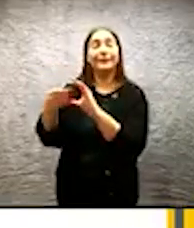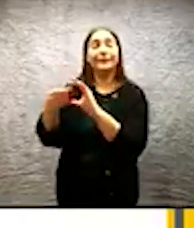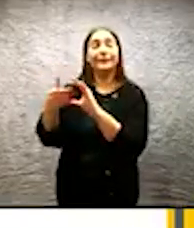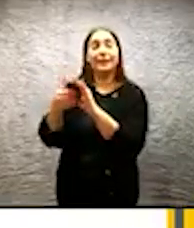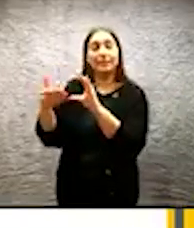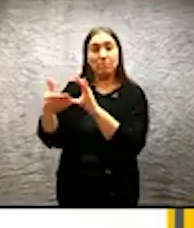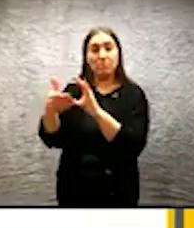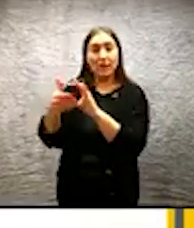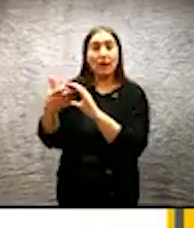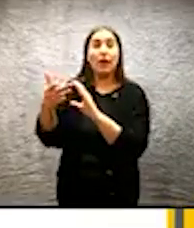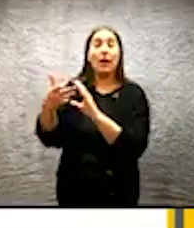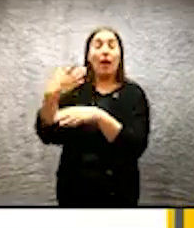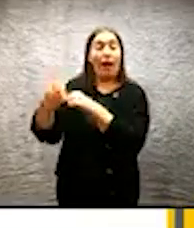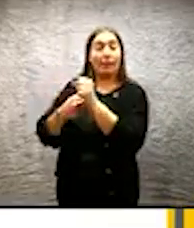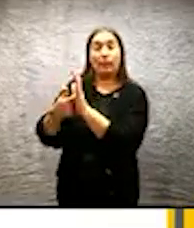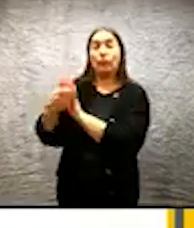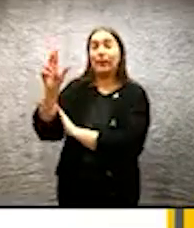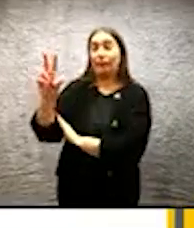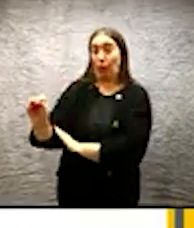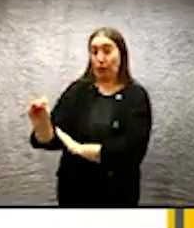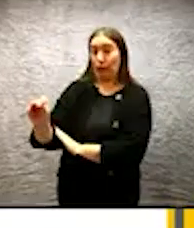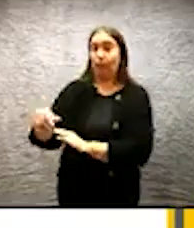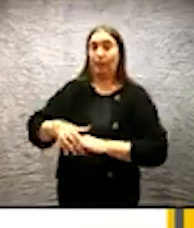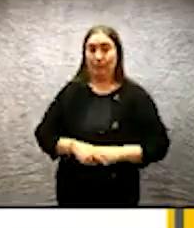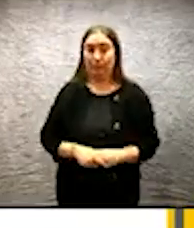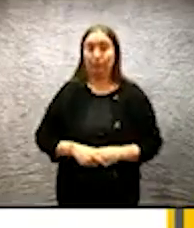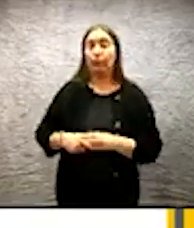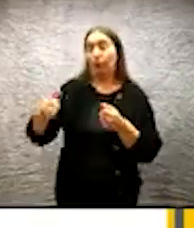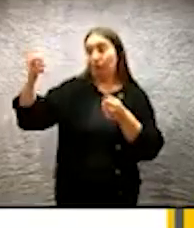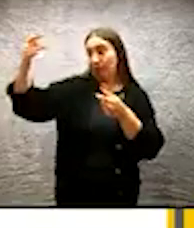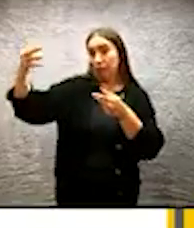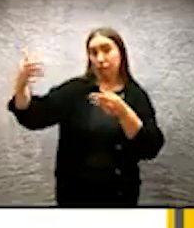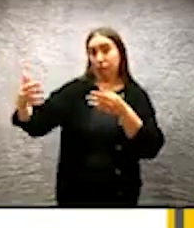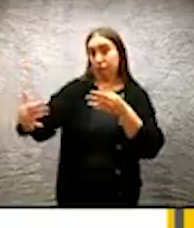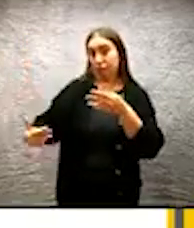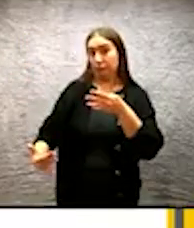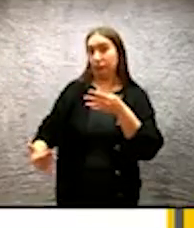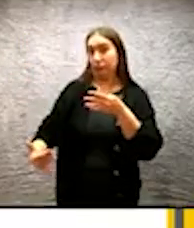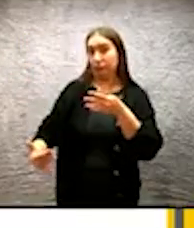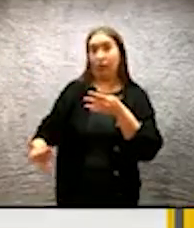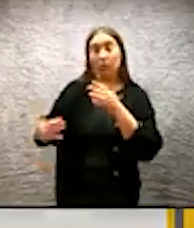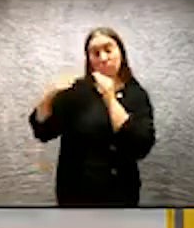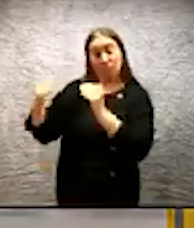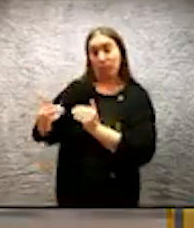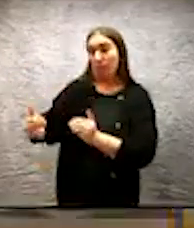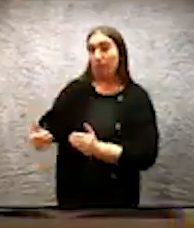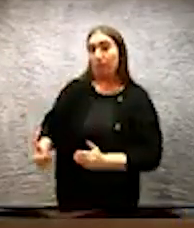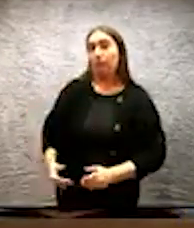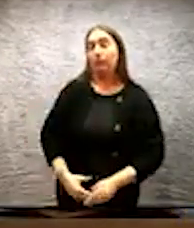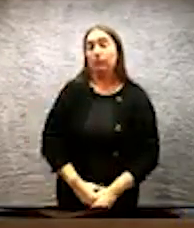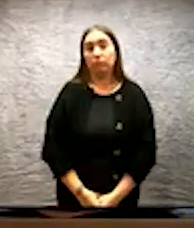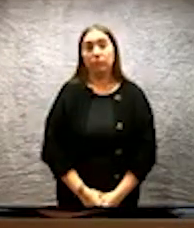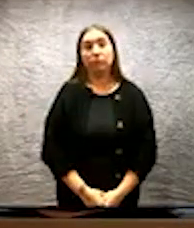janvier 2030. Les autres lignes ne sont absolument pas variées.